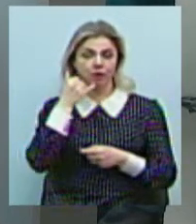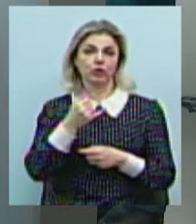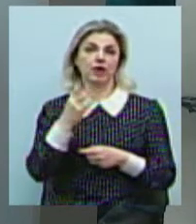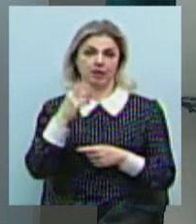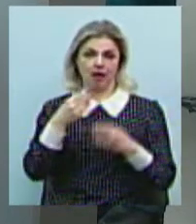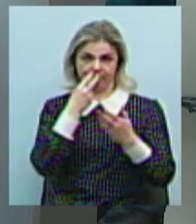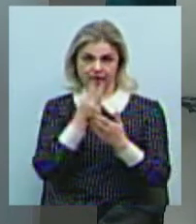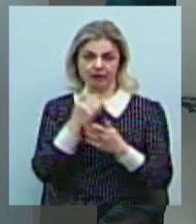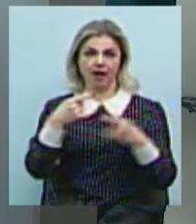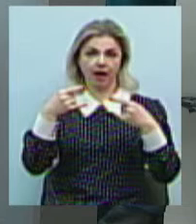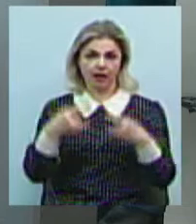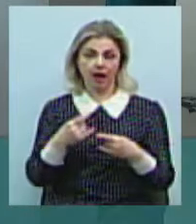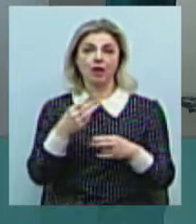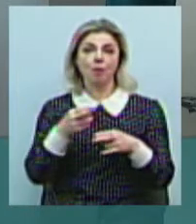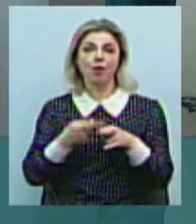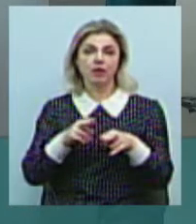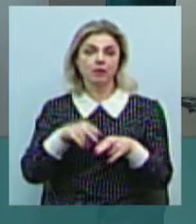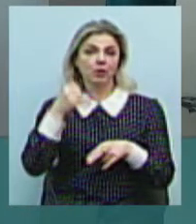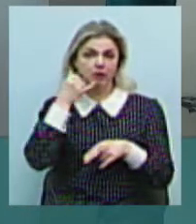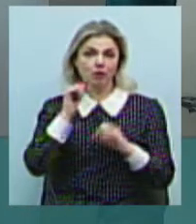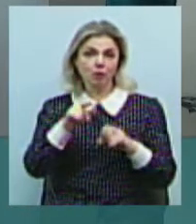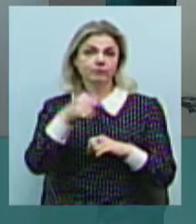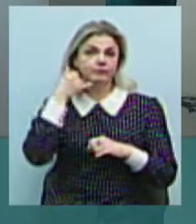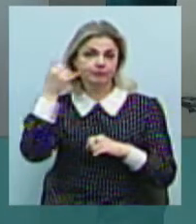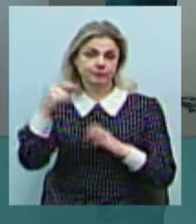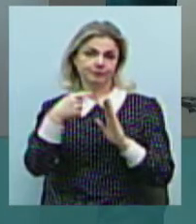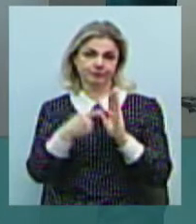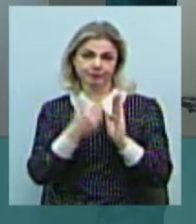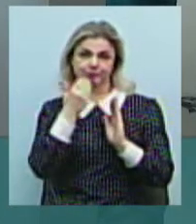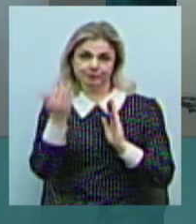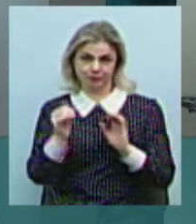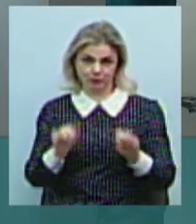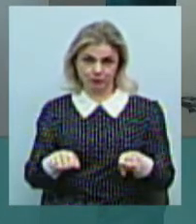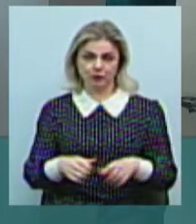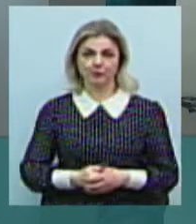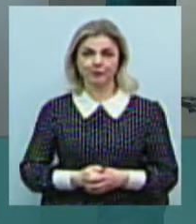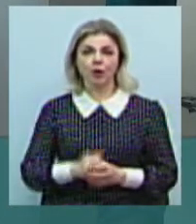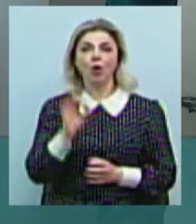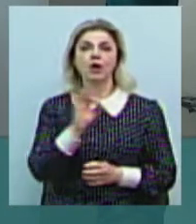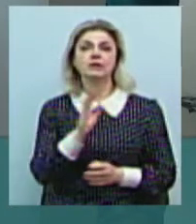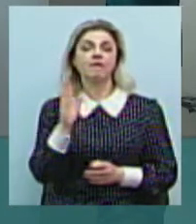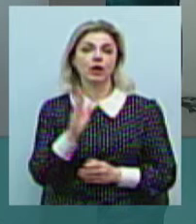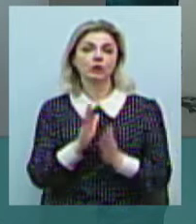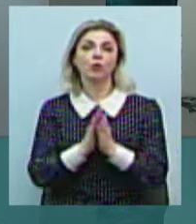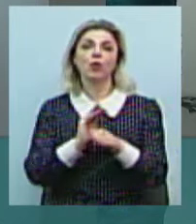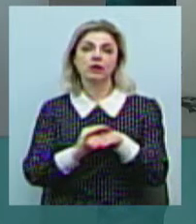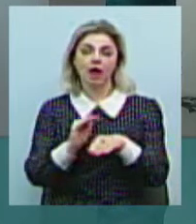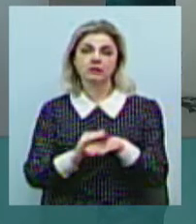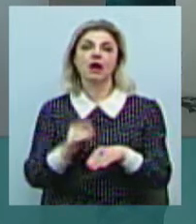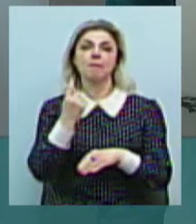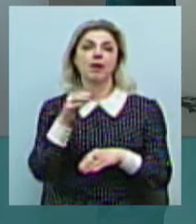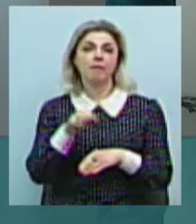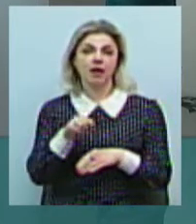33. Саме за цим телефоном ви можете телефонувати і ставити свої запитання. Олександр Вікторович, будь ласка, з 1